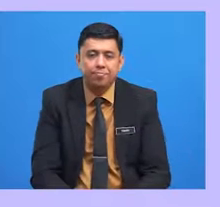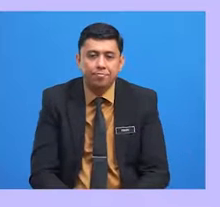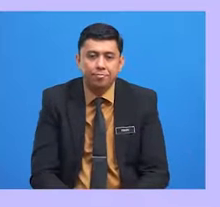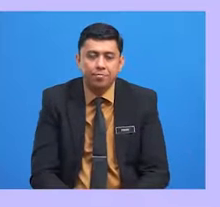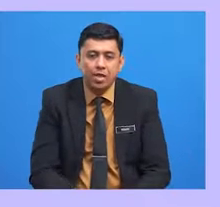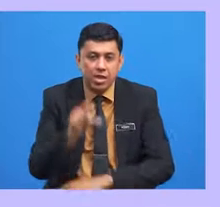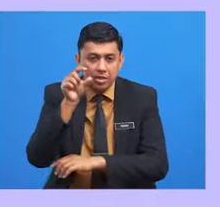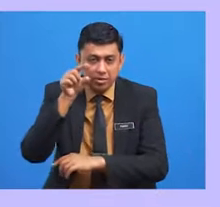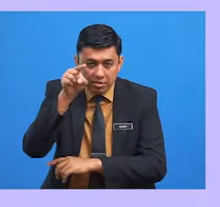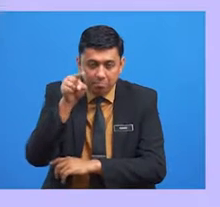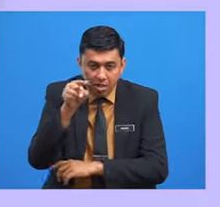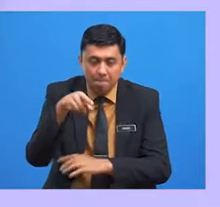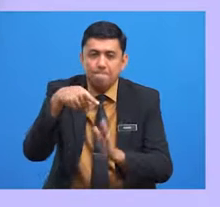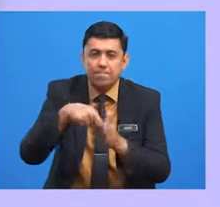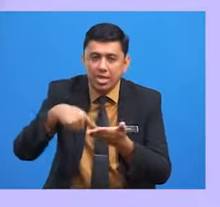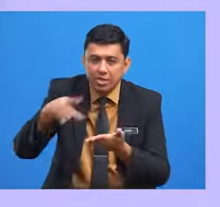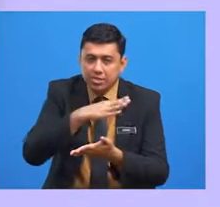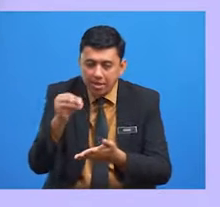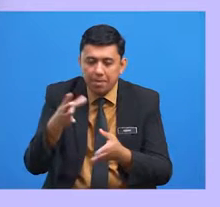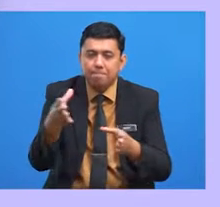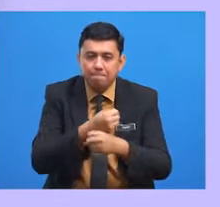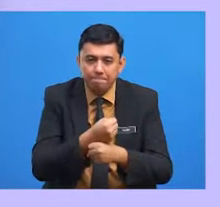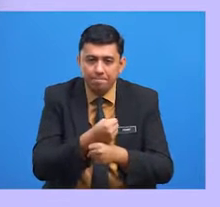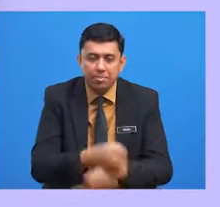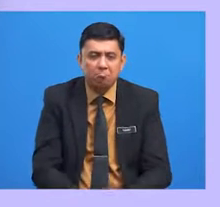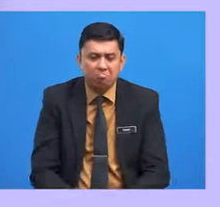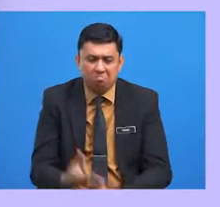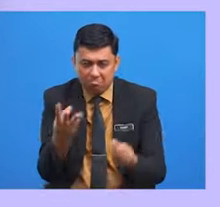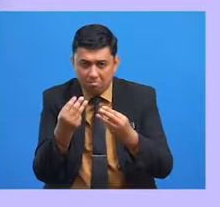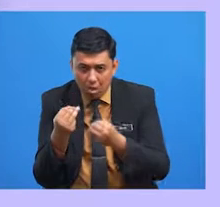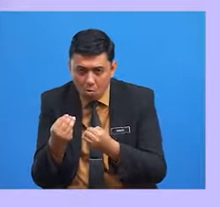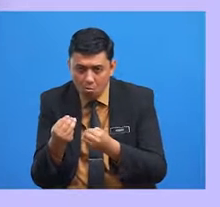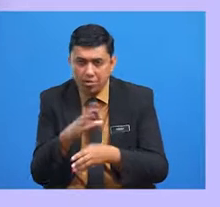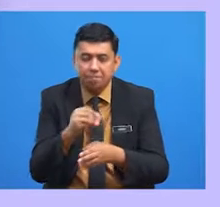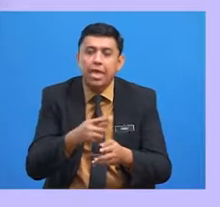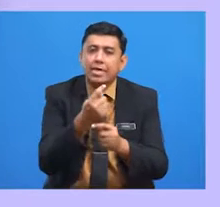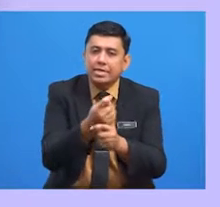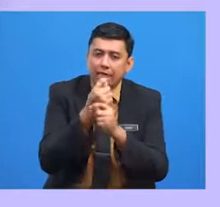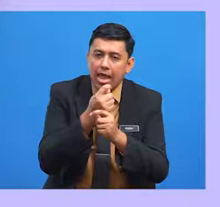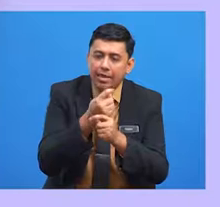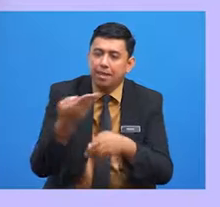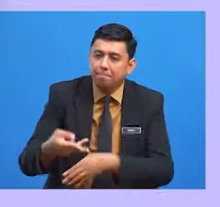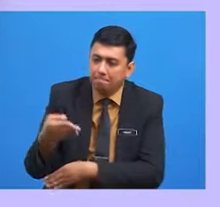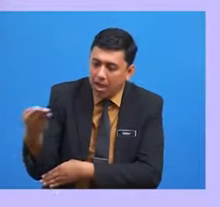dengan pendapatan, ketagihan dan akhir sekali ketahanan barang.